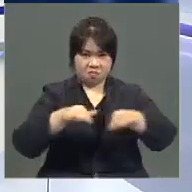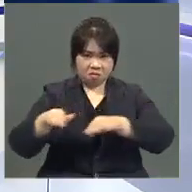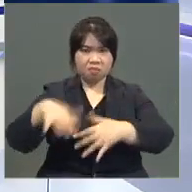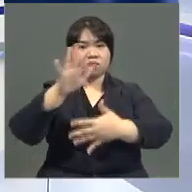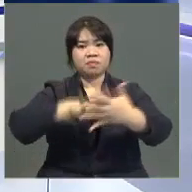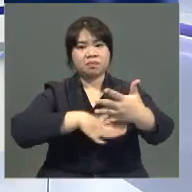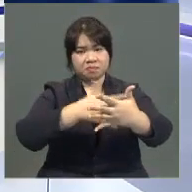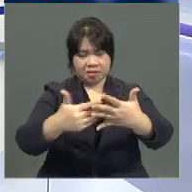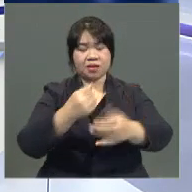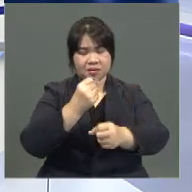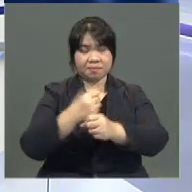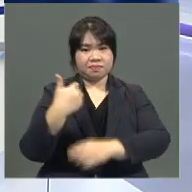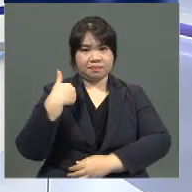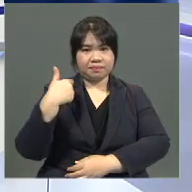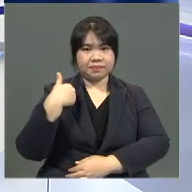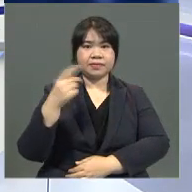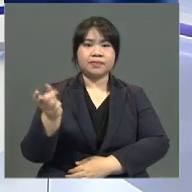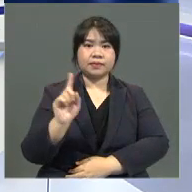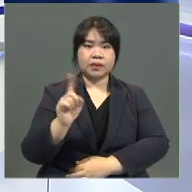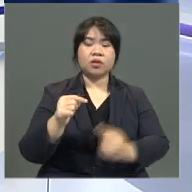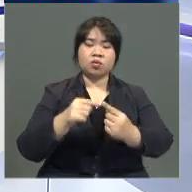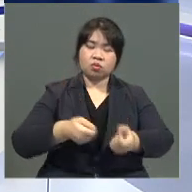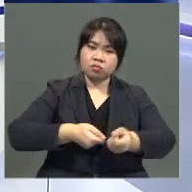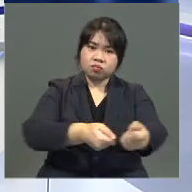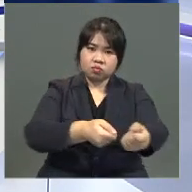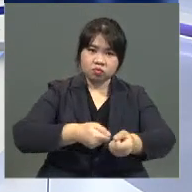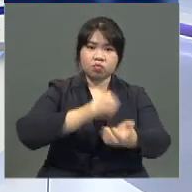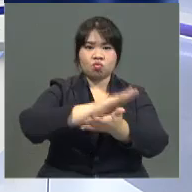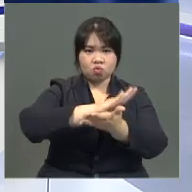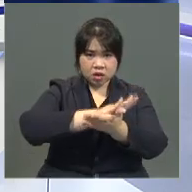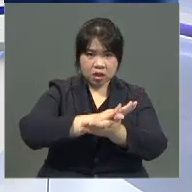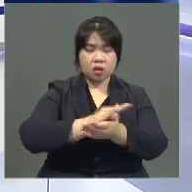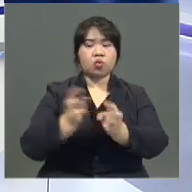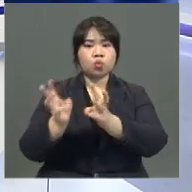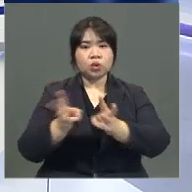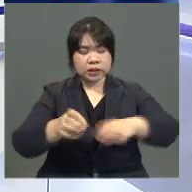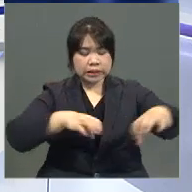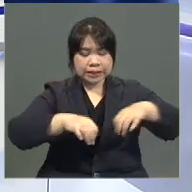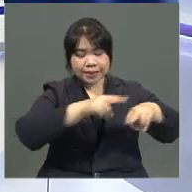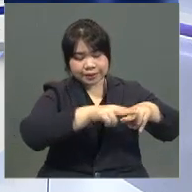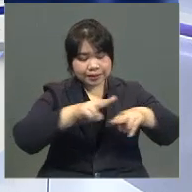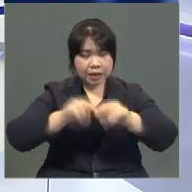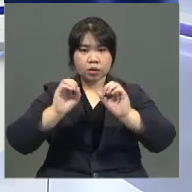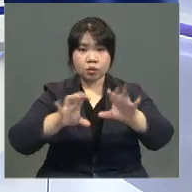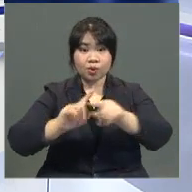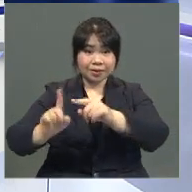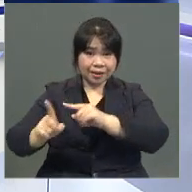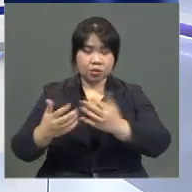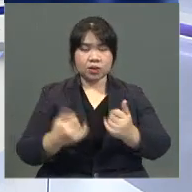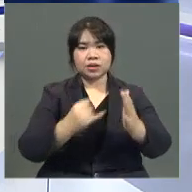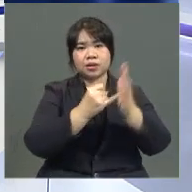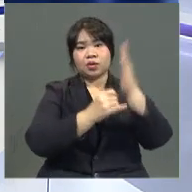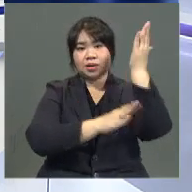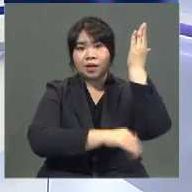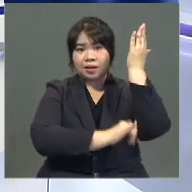มีการวางมาตรการไว้เรียบร้อยหมดแล้วนะคะไม่ว่าจะเป็นการทำความสะอาดโรงเรียนหรือว่าวิธีการจัดการเรียนการสอนอย่างวันนี้ที่จังหวัดยะล